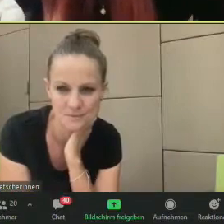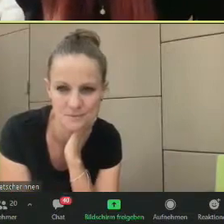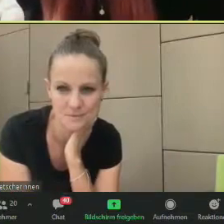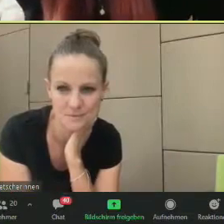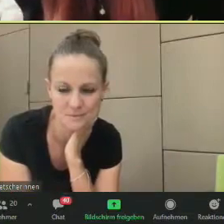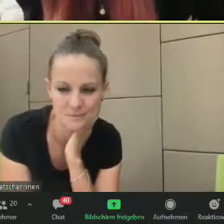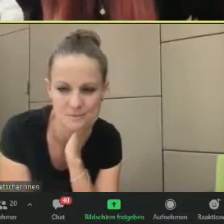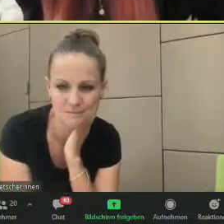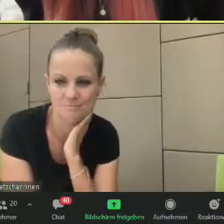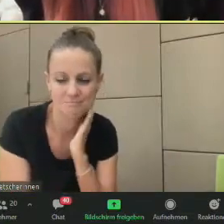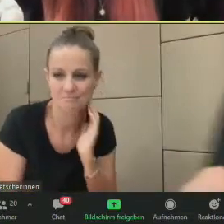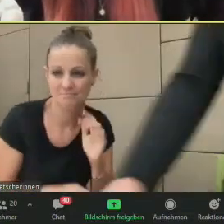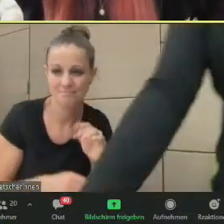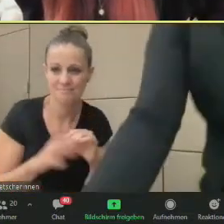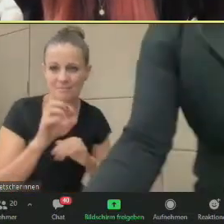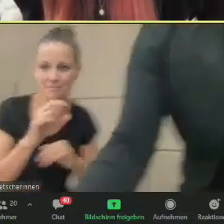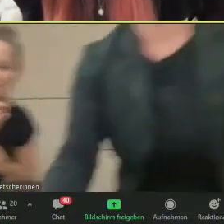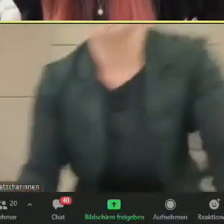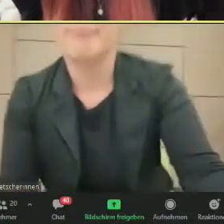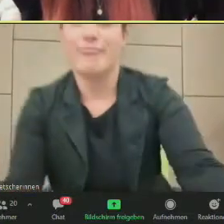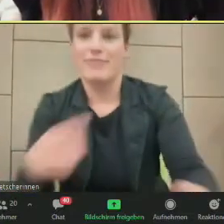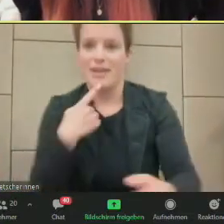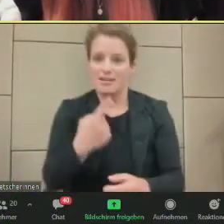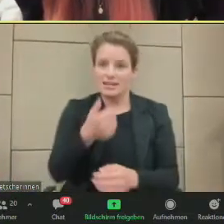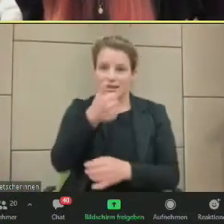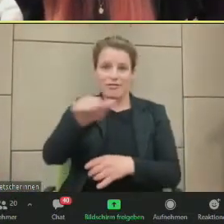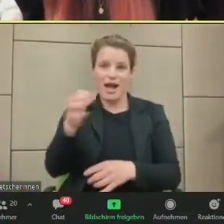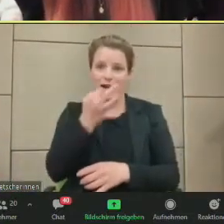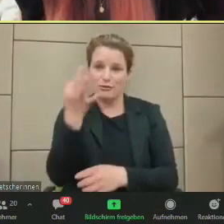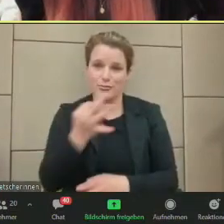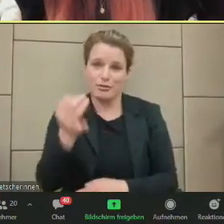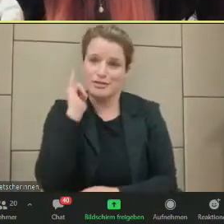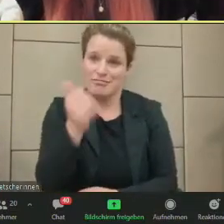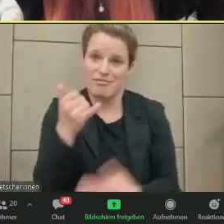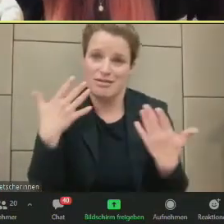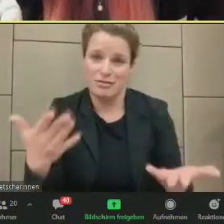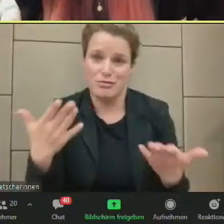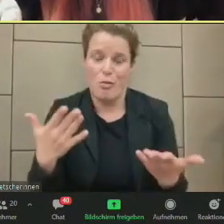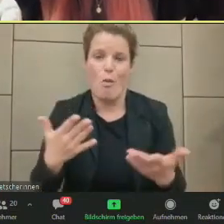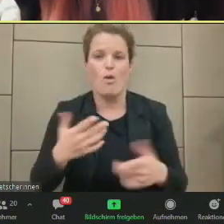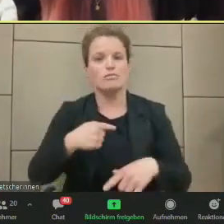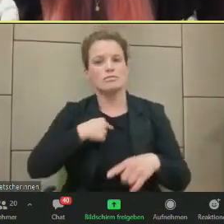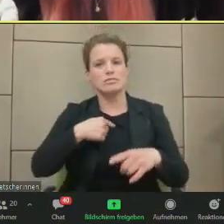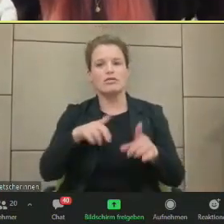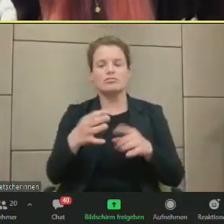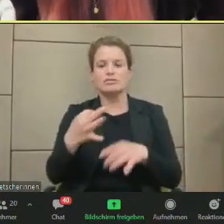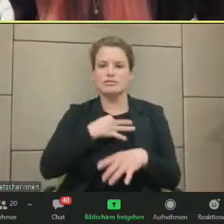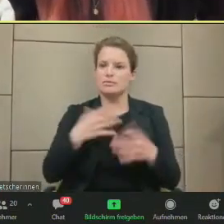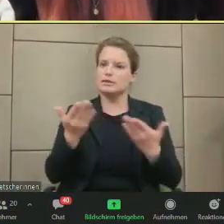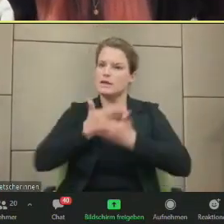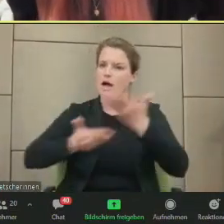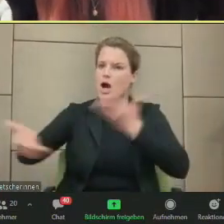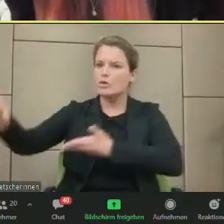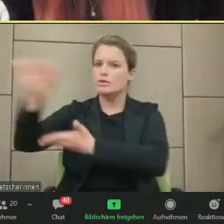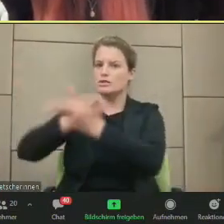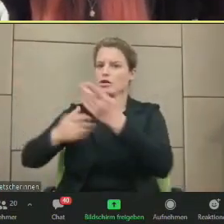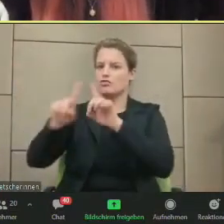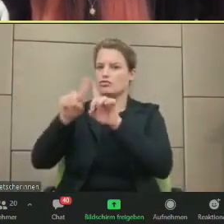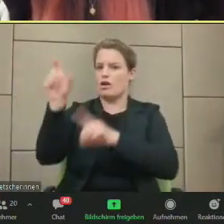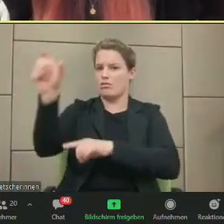Ich kann dem 100% zustimmen. Mir hat auch der Austausch mit anderen Betroffenen extrem viel Selbstbewusstsein